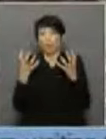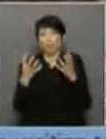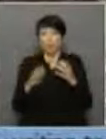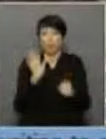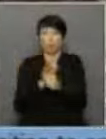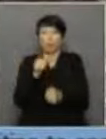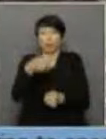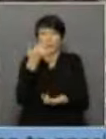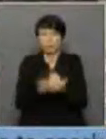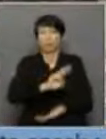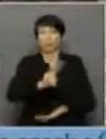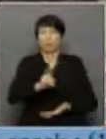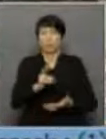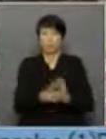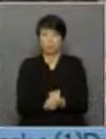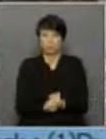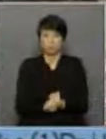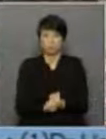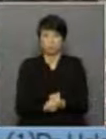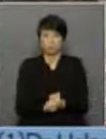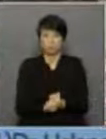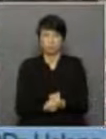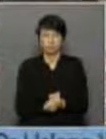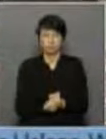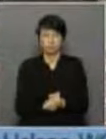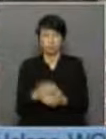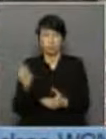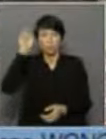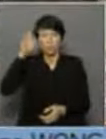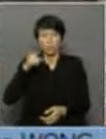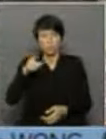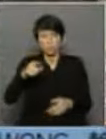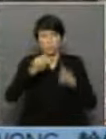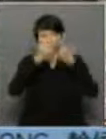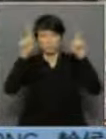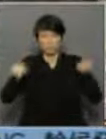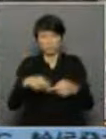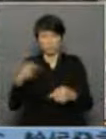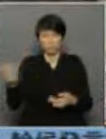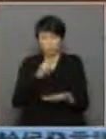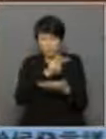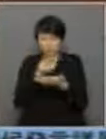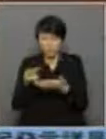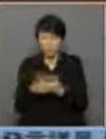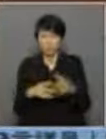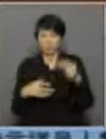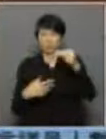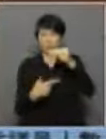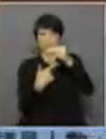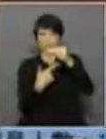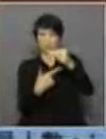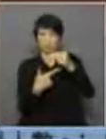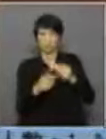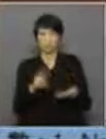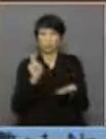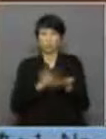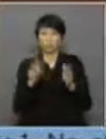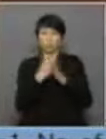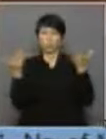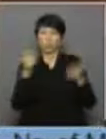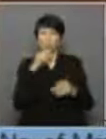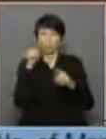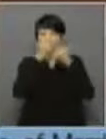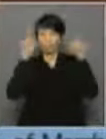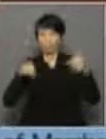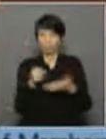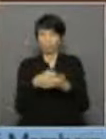啦，所以我又即係提，即係話俾個建議，你有篇文章你可以再翻睇。七月八號信報有篇文叫做《